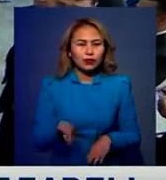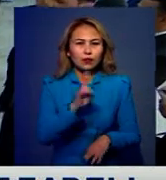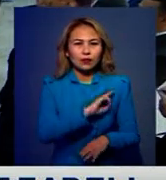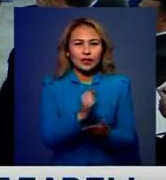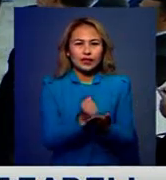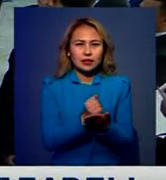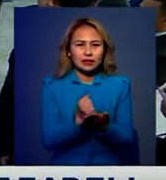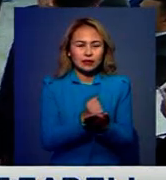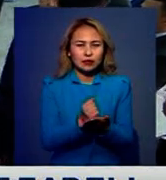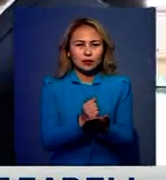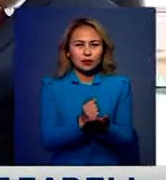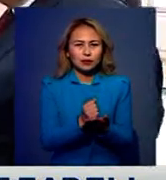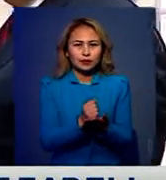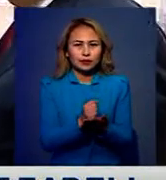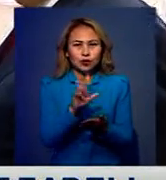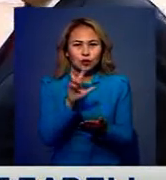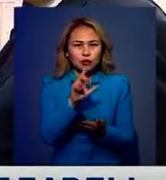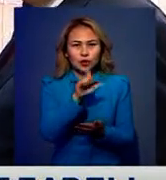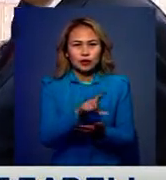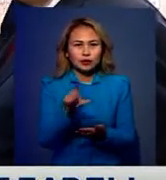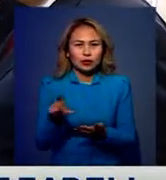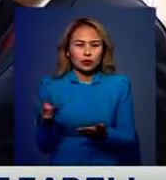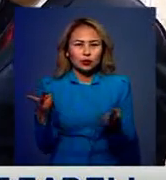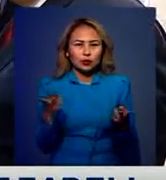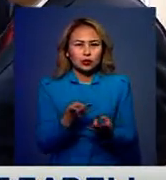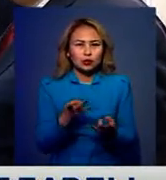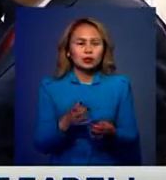деп мен айттым. 300 адам іріктеледі.